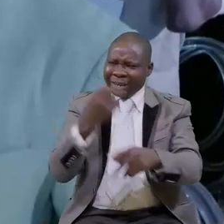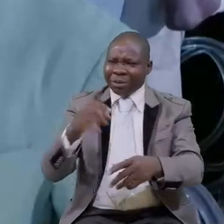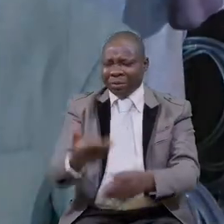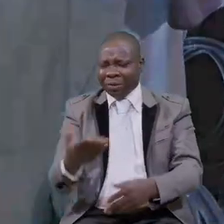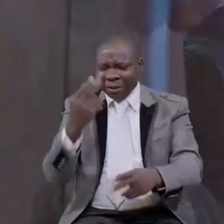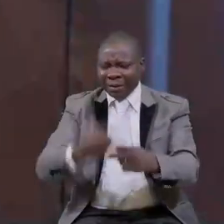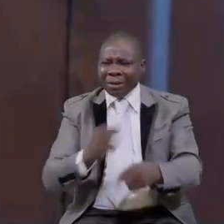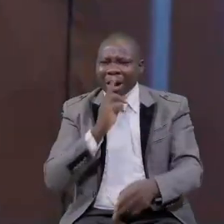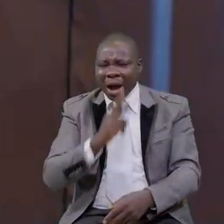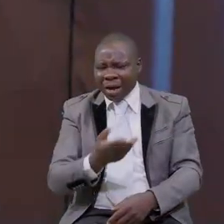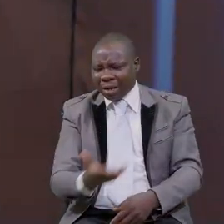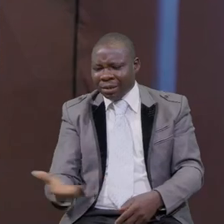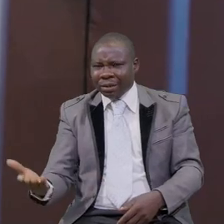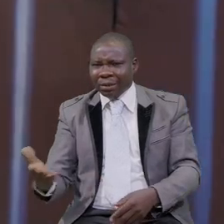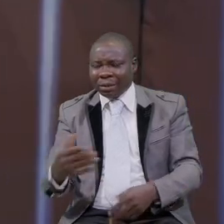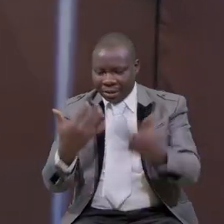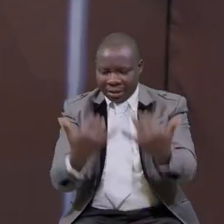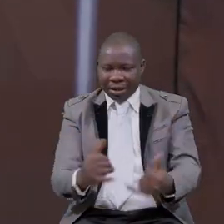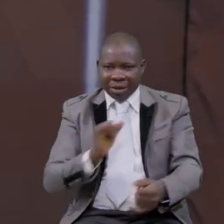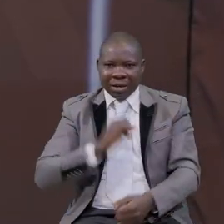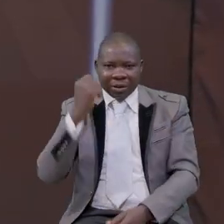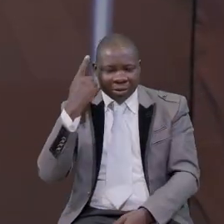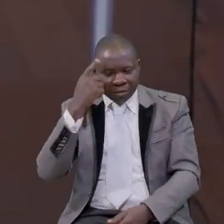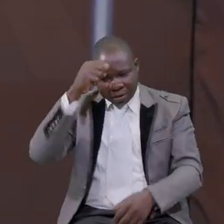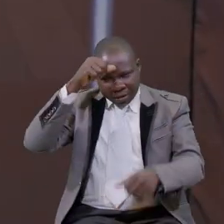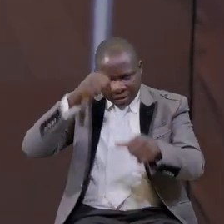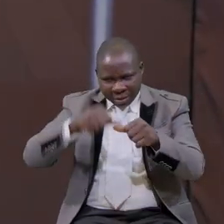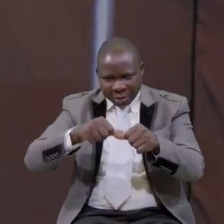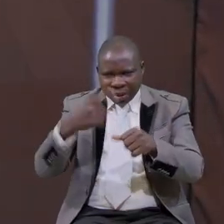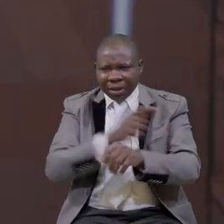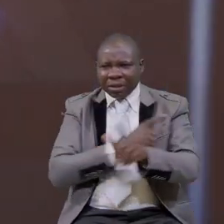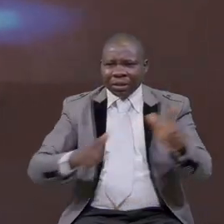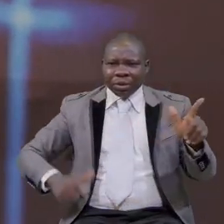ça. Maintenant, je comprends. Rappelez-vous,